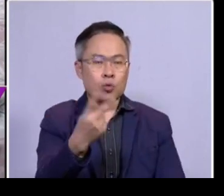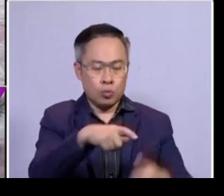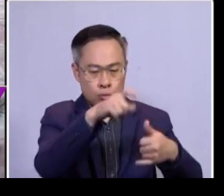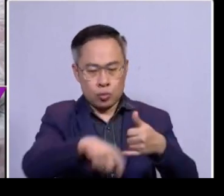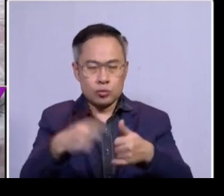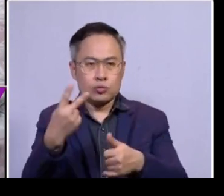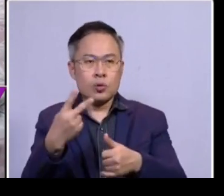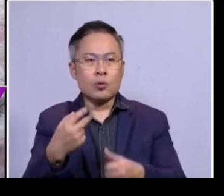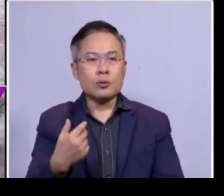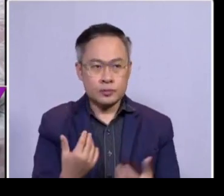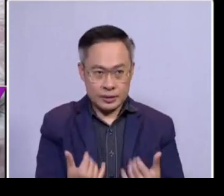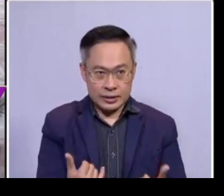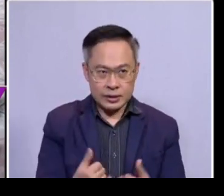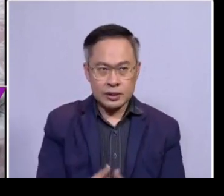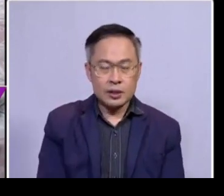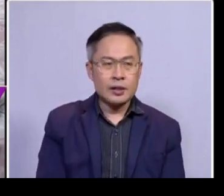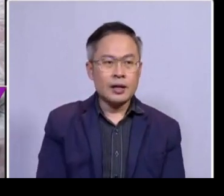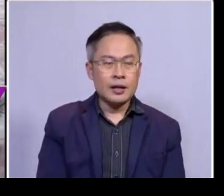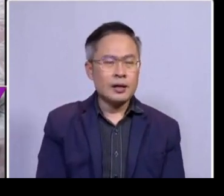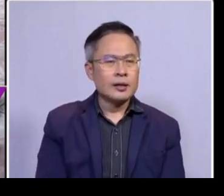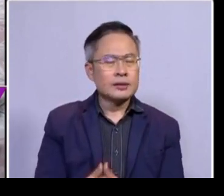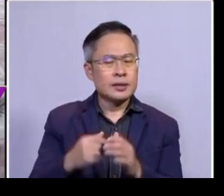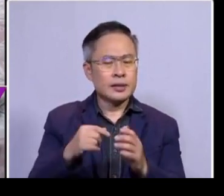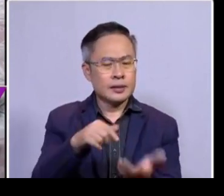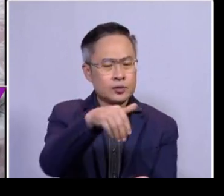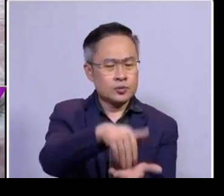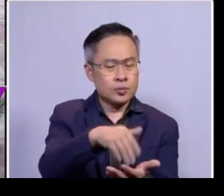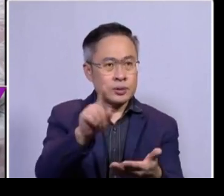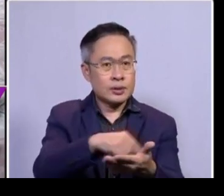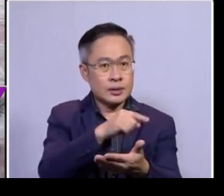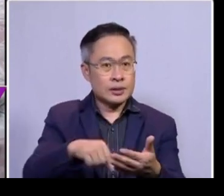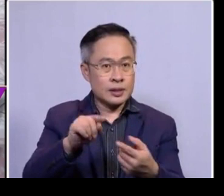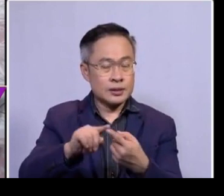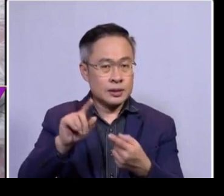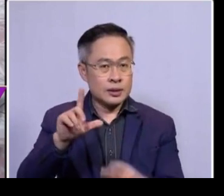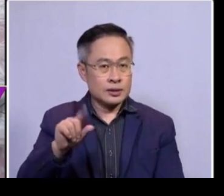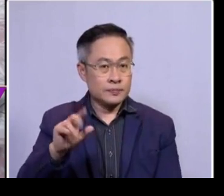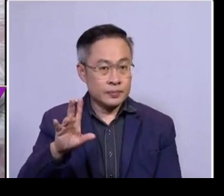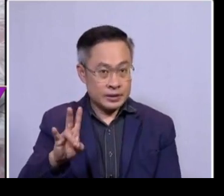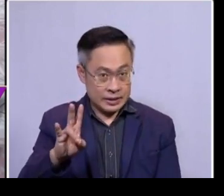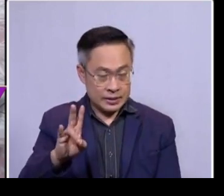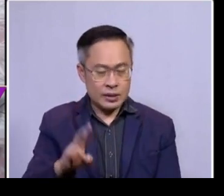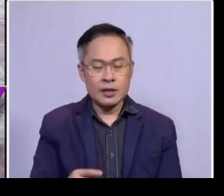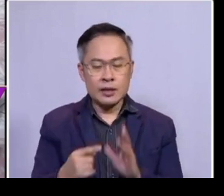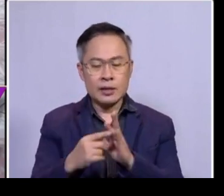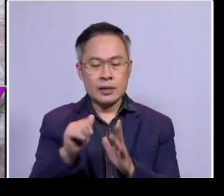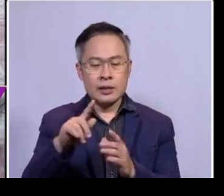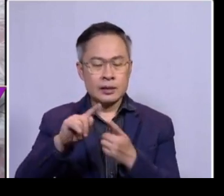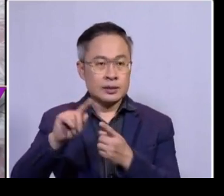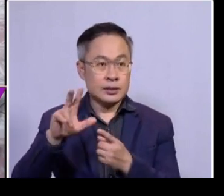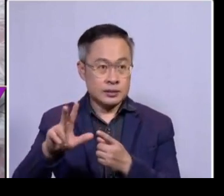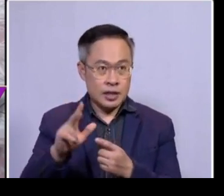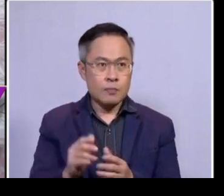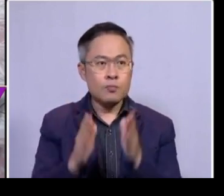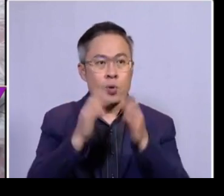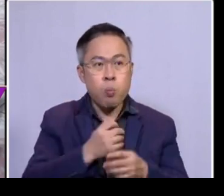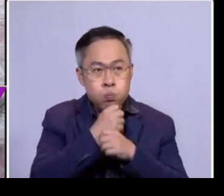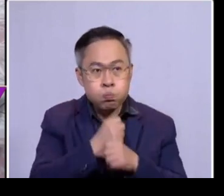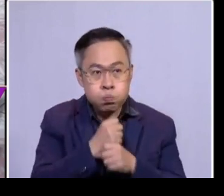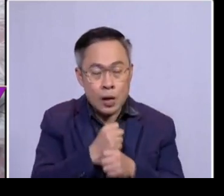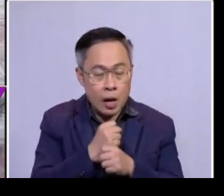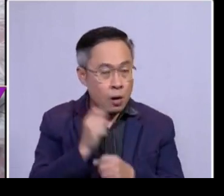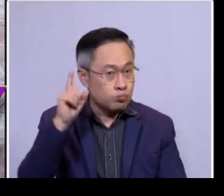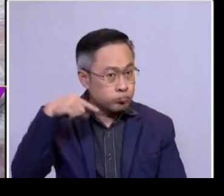การแจ้งเพิ่มเติมเข้ามาแล้วนะครับว่าในเขตเลือกตั้งที่ 3หน่วยเลือกตั้งที่ 27ในวัดไตรสามัคคีมีผู้ใช้สิทธิ์ครับ